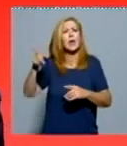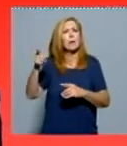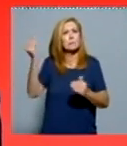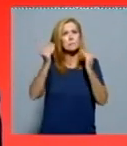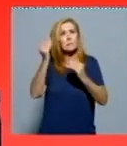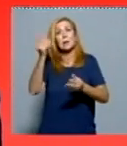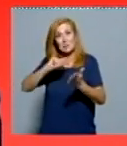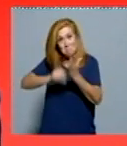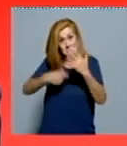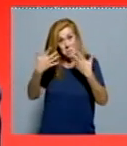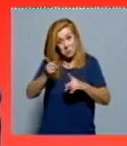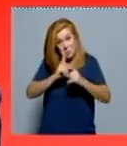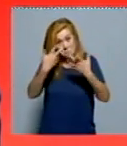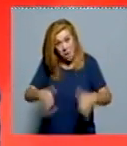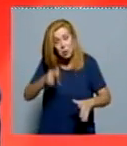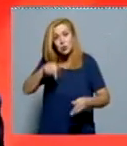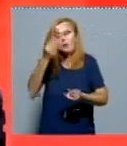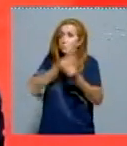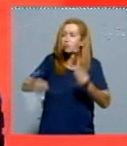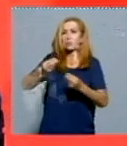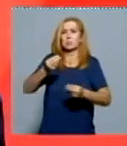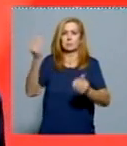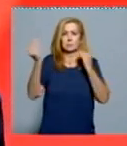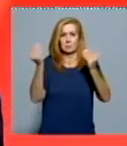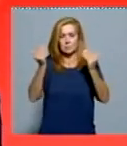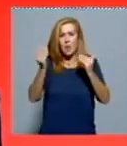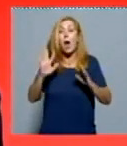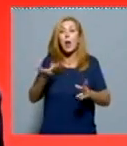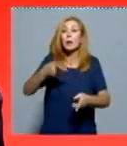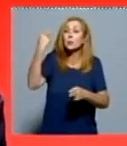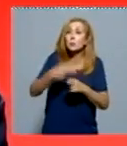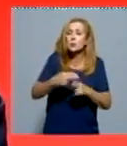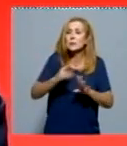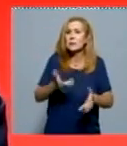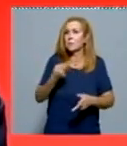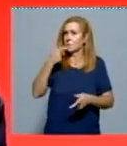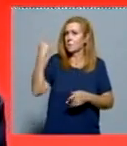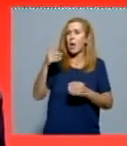Αλλά το κρίσιμο θέμα ποιο είναι, κύριε Σαχίνη? Όταν τον περασμένο Απρίλιο